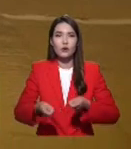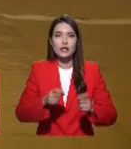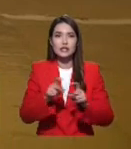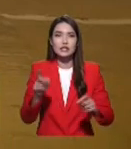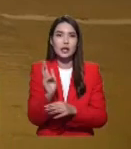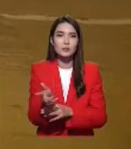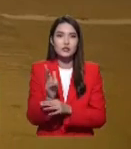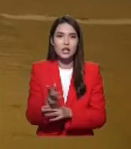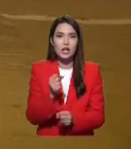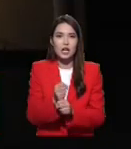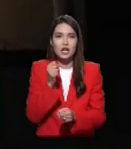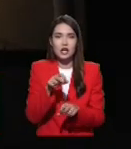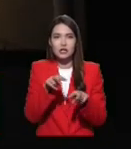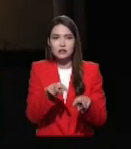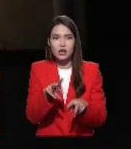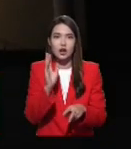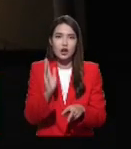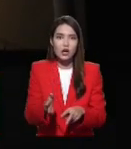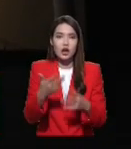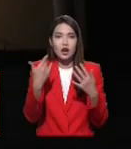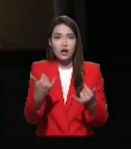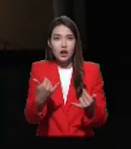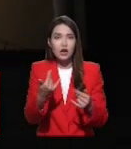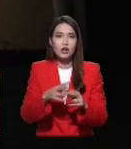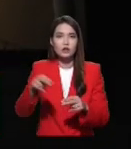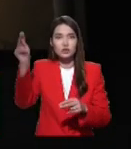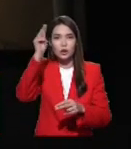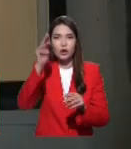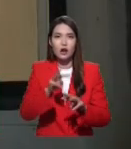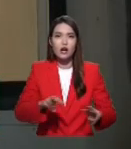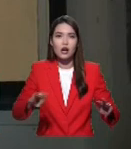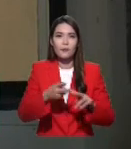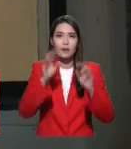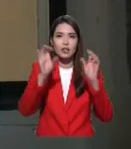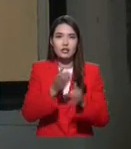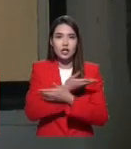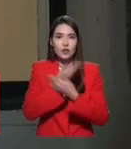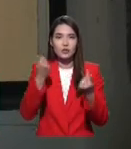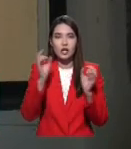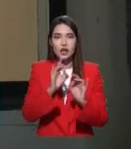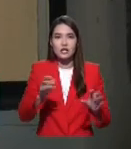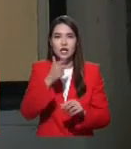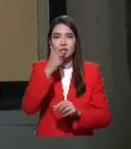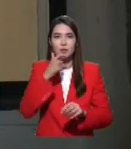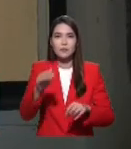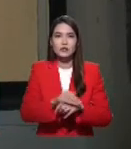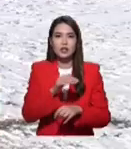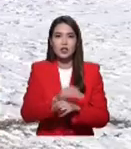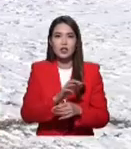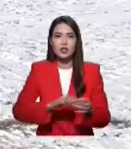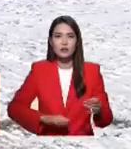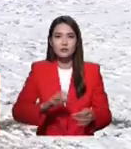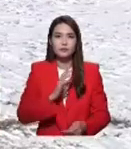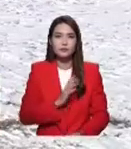сынып жетекшісі қатаң сөгіс алған еді. Алайда оқу ағарту министрлігі мұның заңсыз екенін айтып, тәртіптік жазаны алып